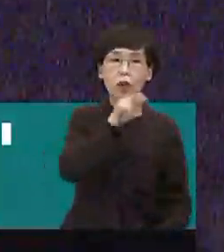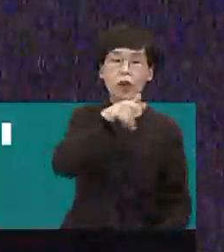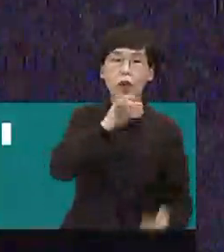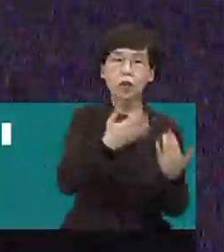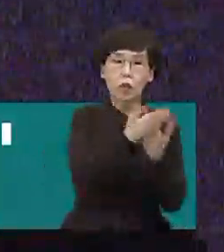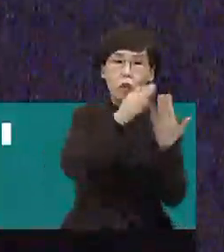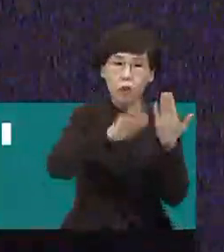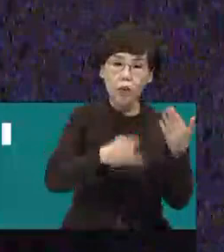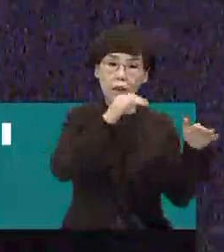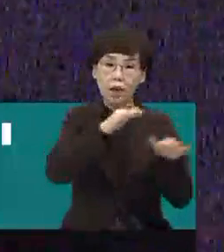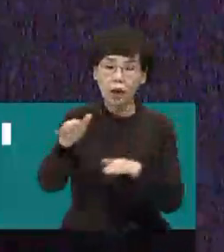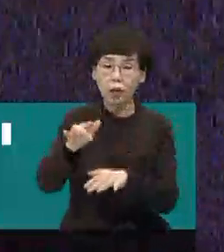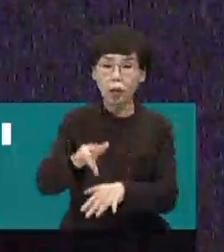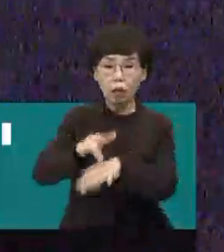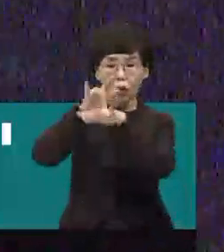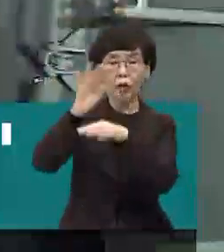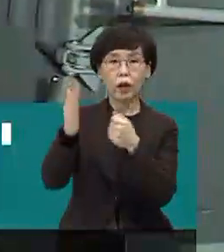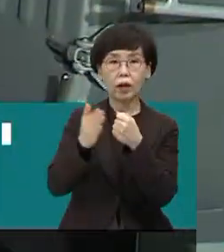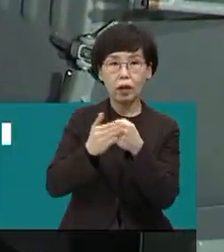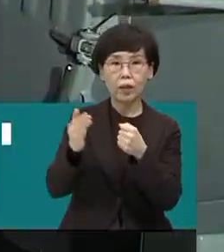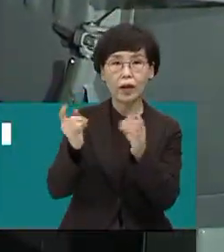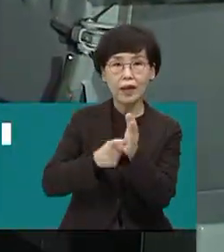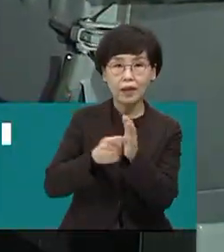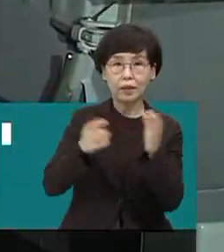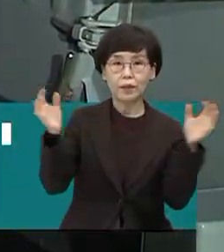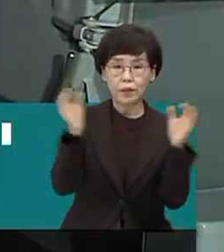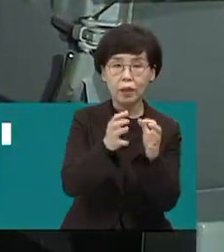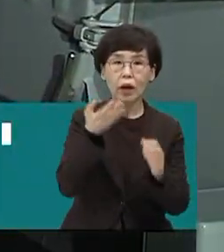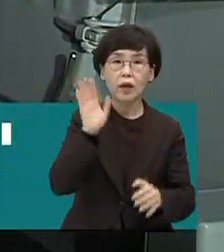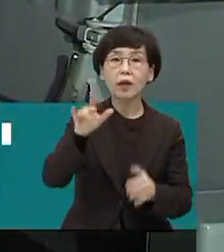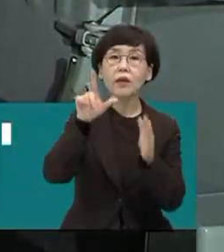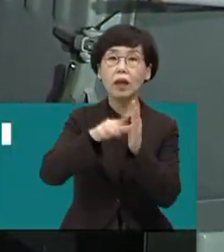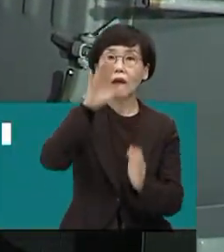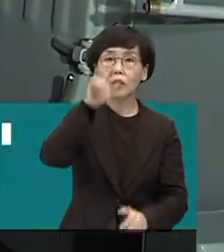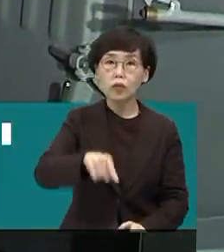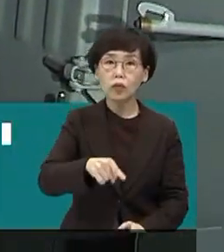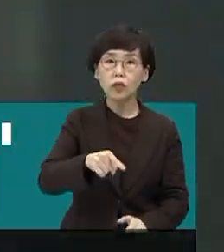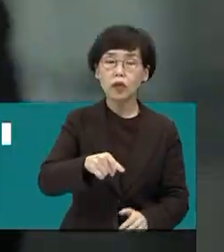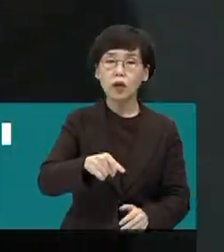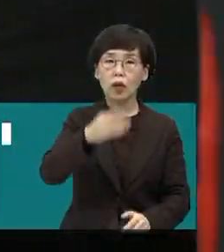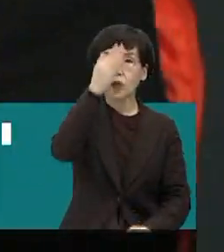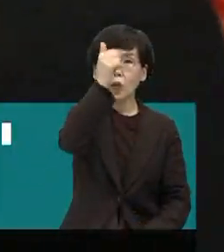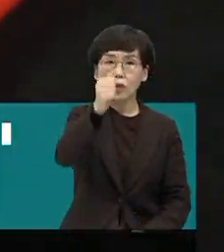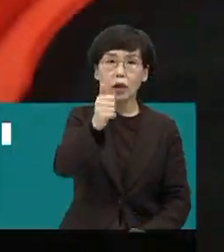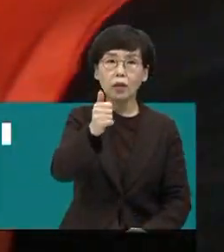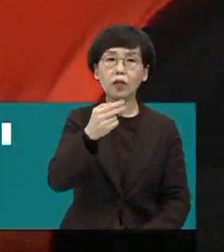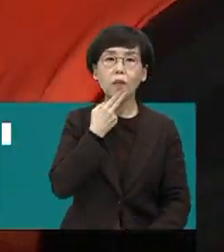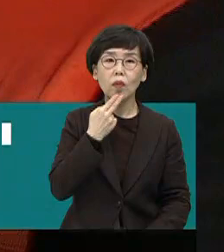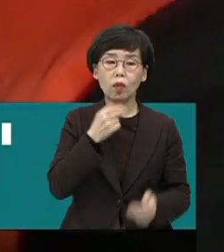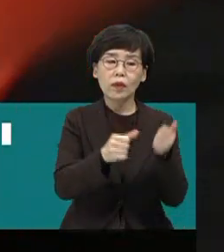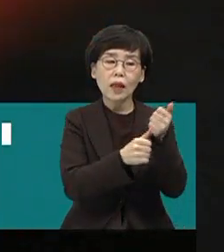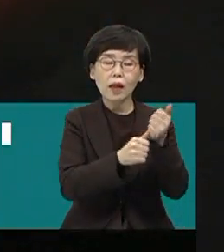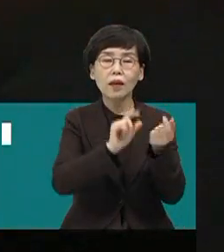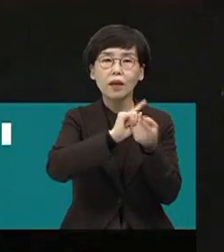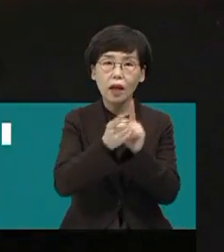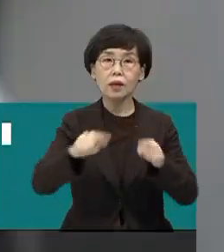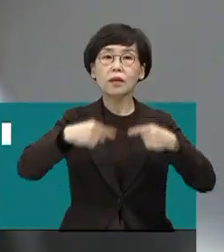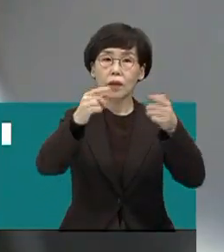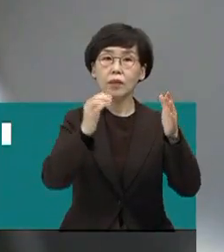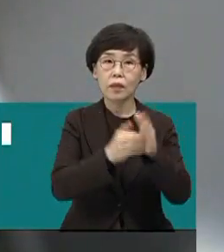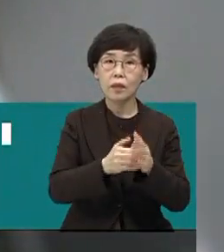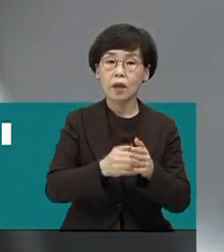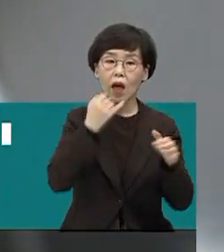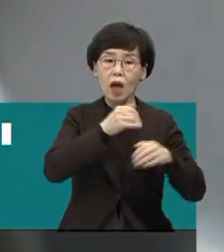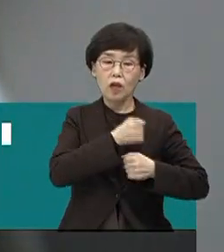실종되자 긴급조치반을 소집했는데 당시 부석종 해군참모총장은 모습을 보이지 않고 참모 차장이 참석했습니다.